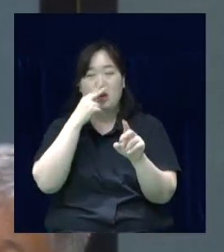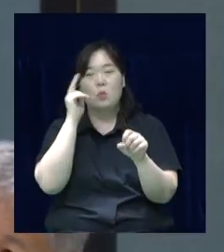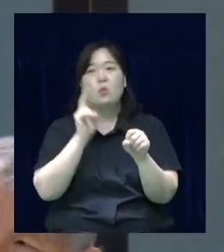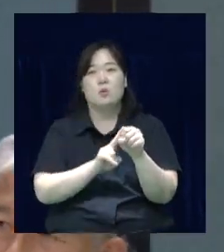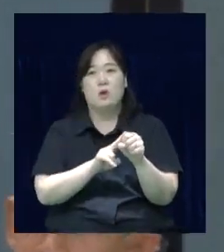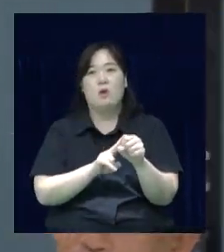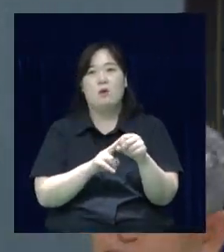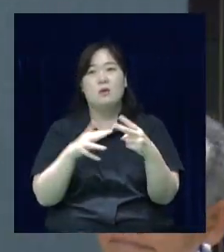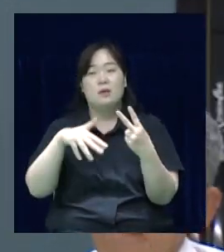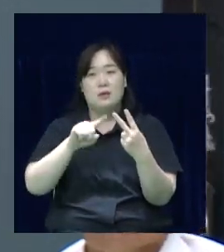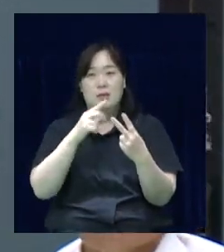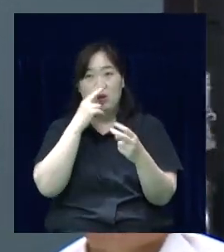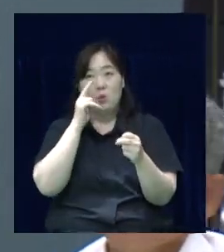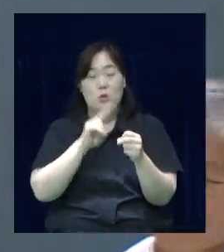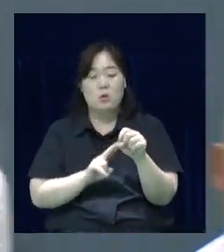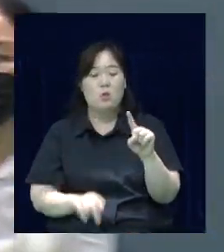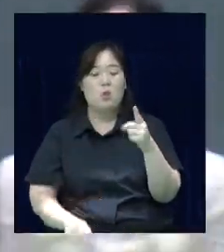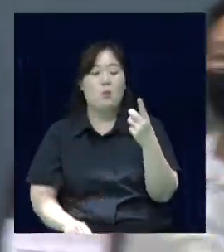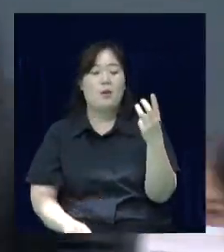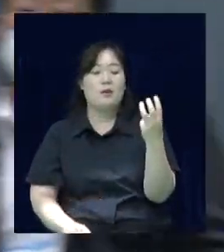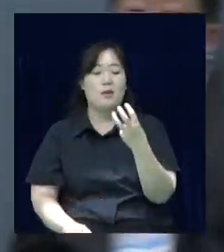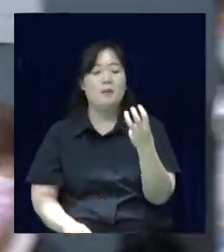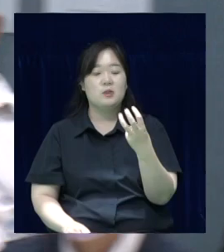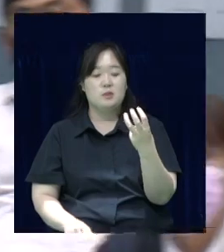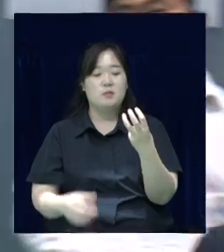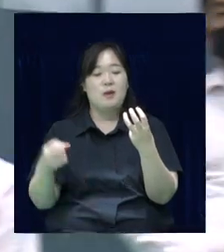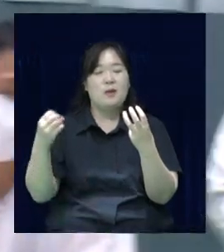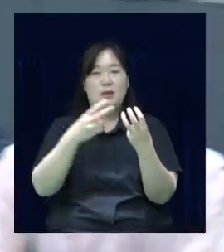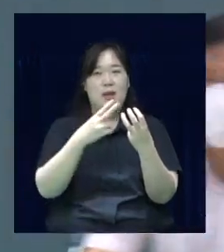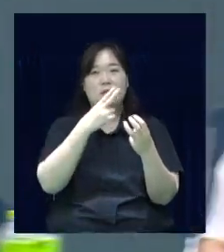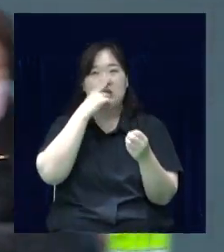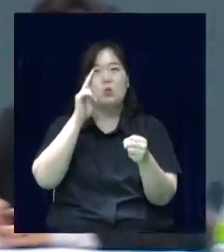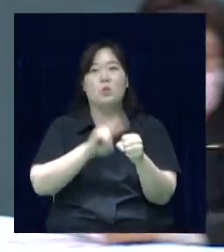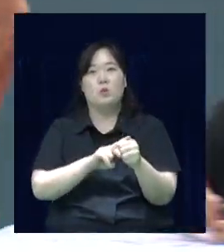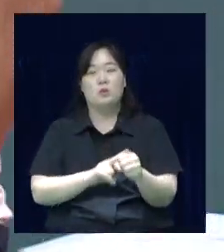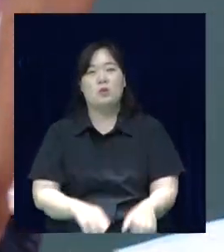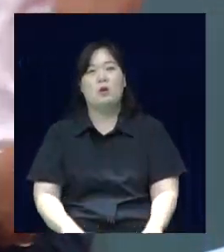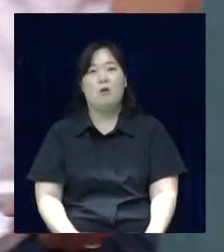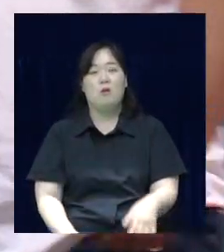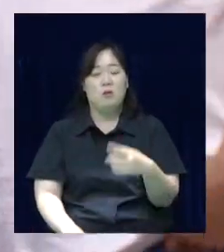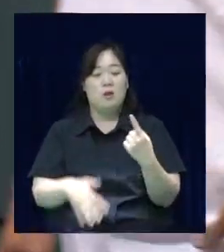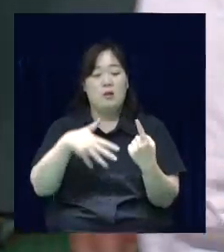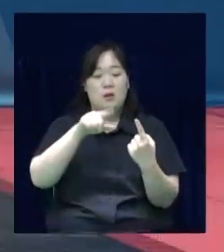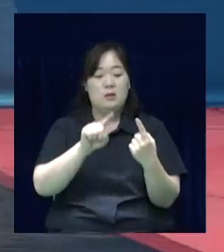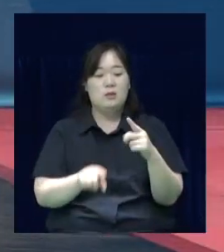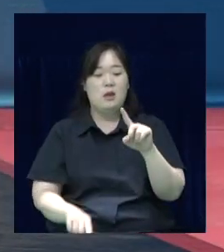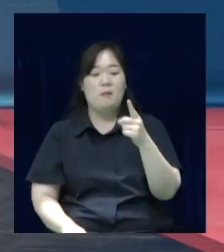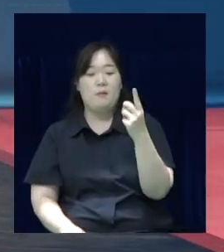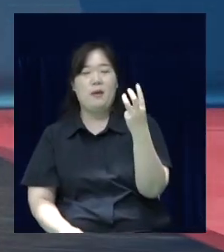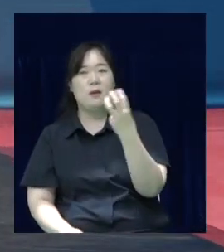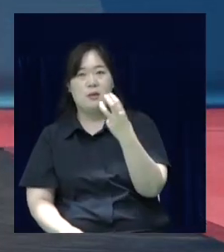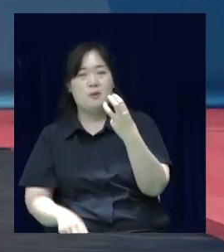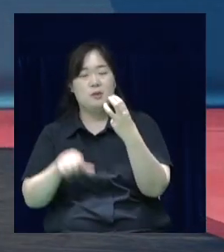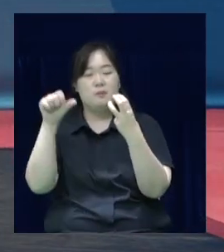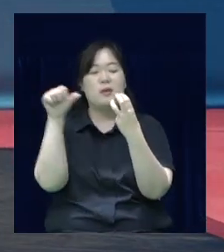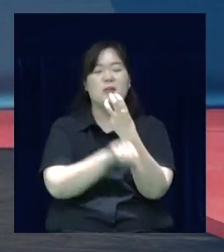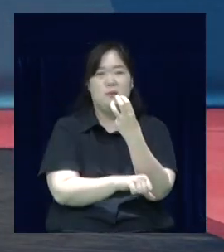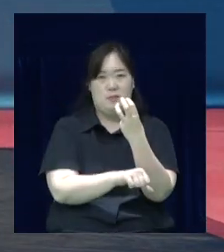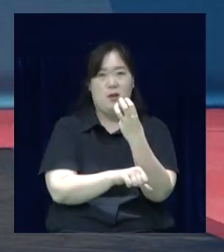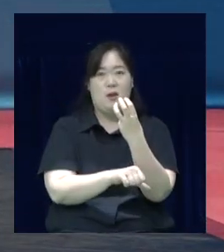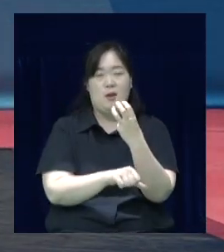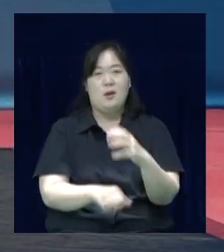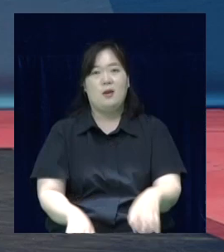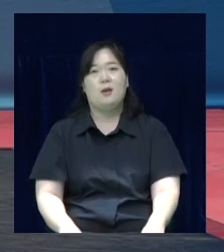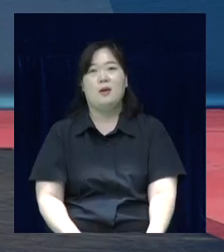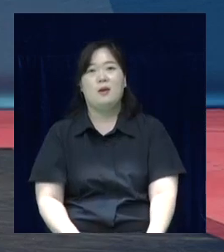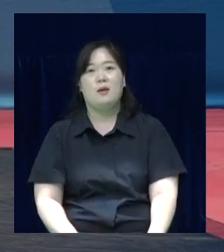시도 역시도 일단 130kg을 다시 한번 선택한 서진곤이고요. 앞서 1차 시도 130kg 실패가 됐었는데요. 네.